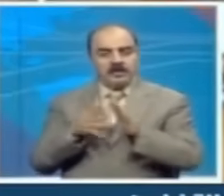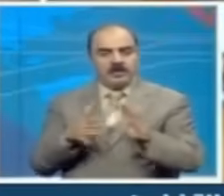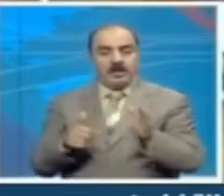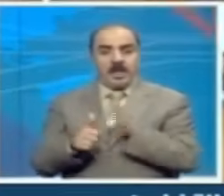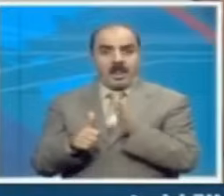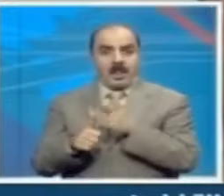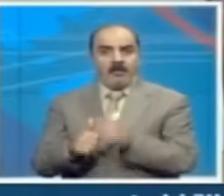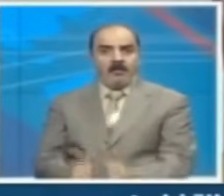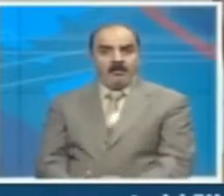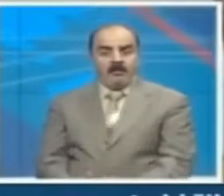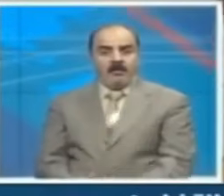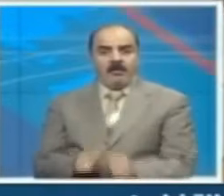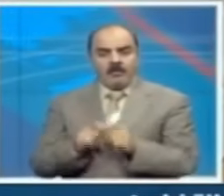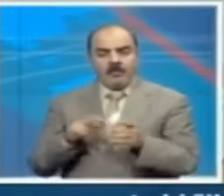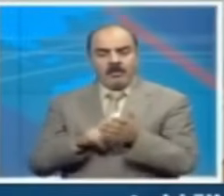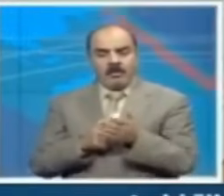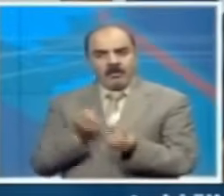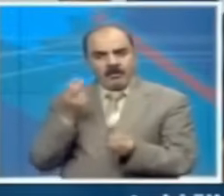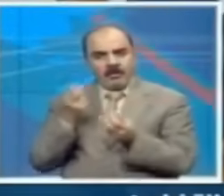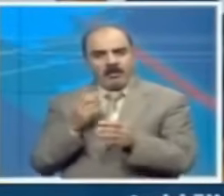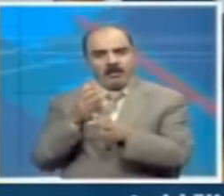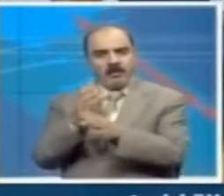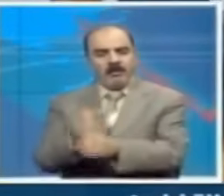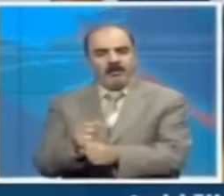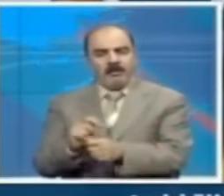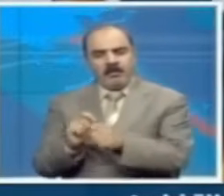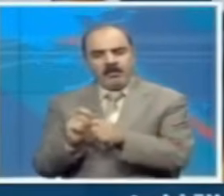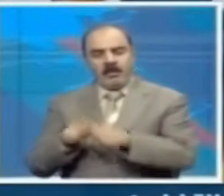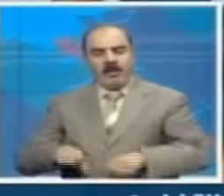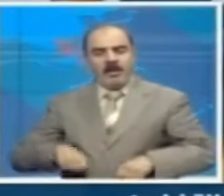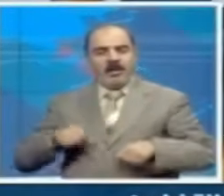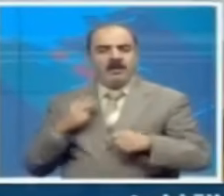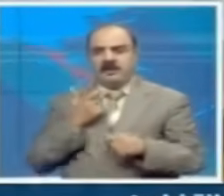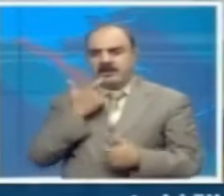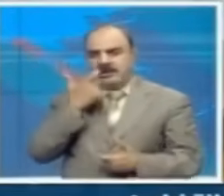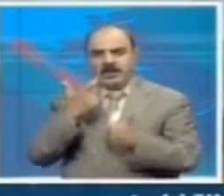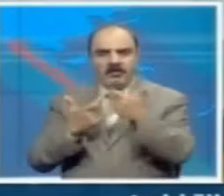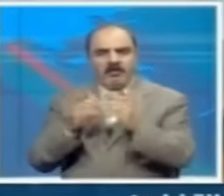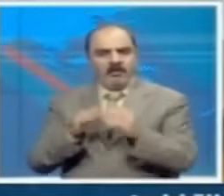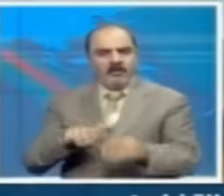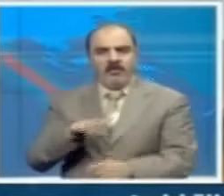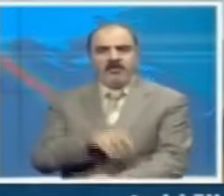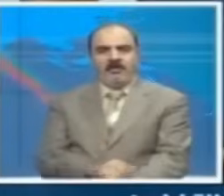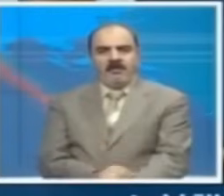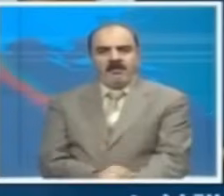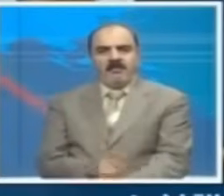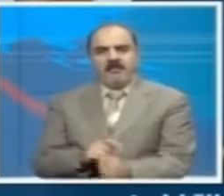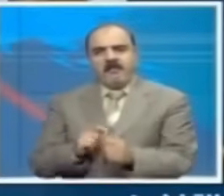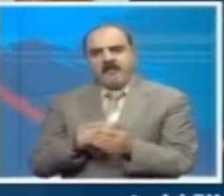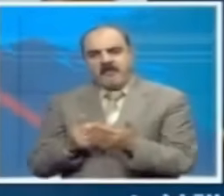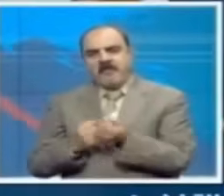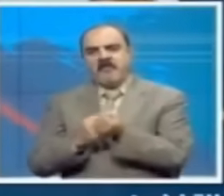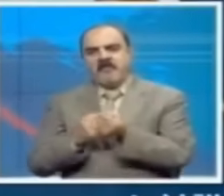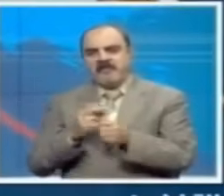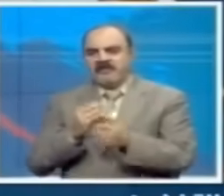رأسها استعراض رؤية حماية وتحسين جودة حياة كبار السن في مصر وسبل التصدي